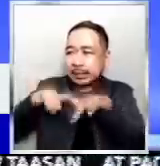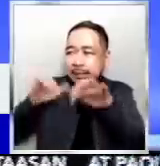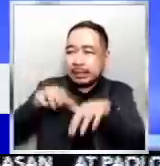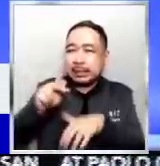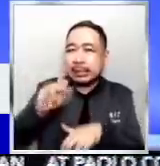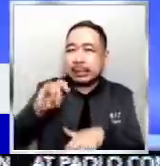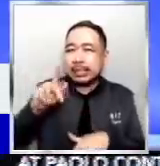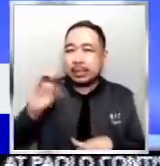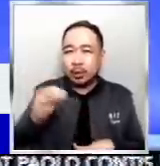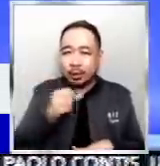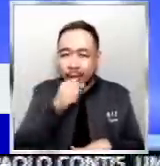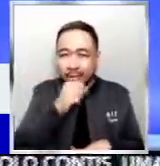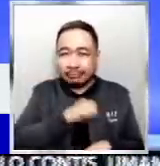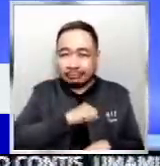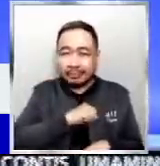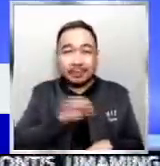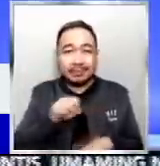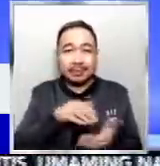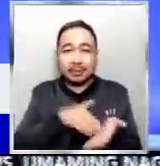Sir Mike. Excuse me, tsaka, excuse me, Raymond.